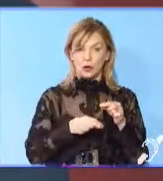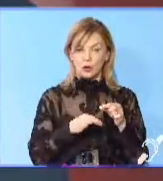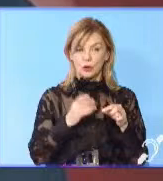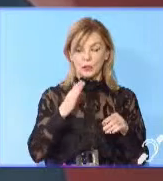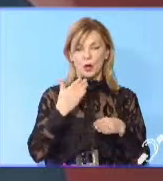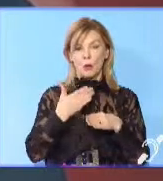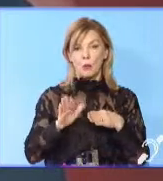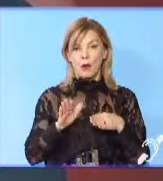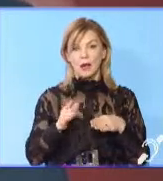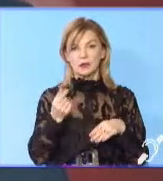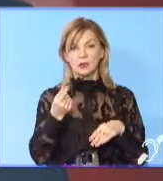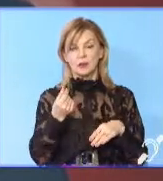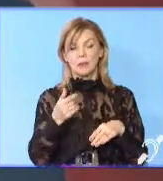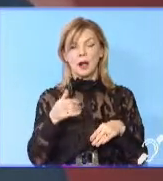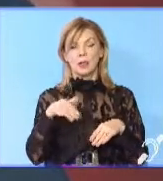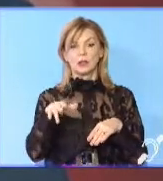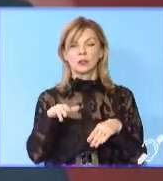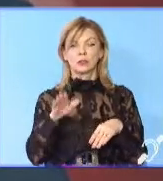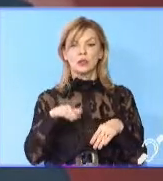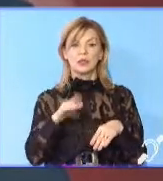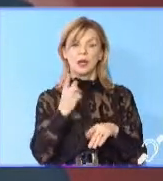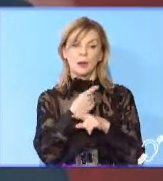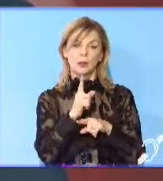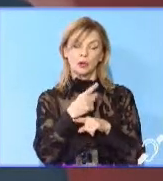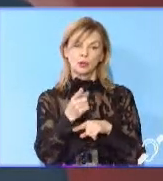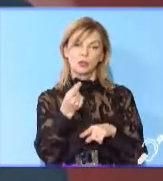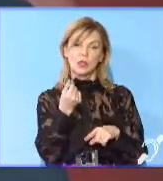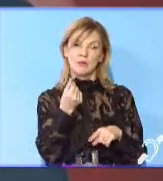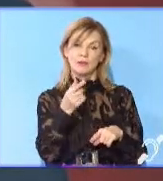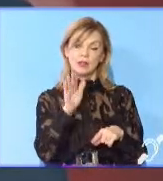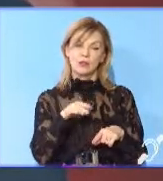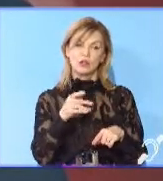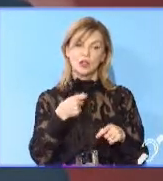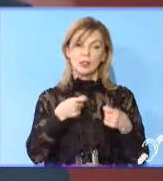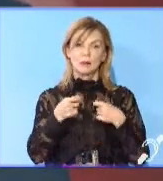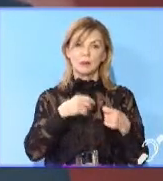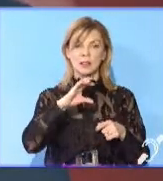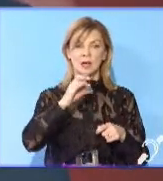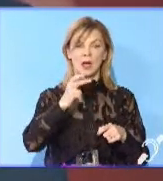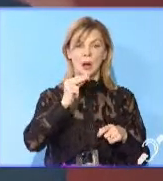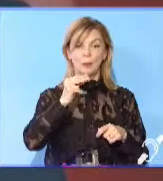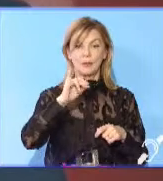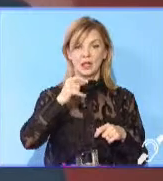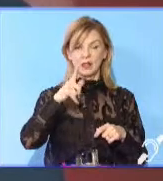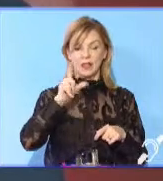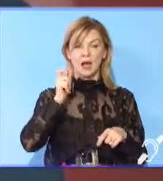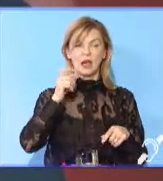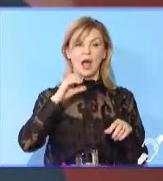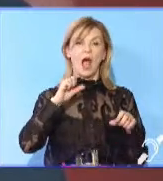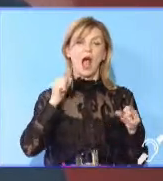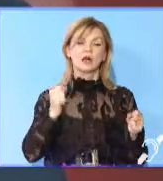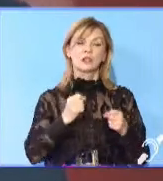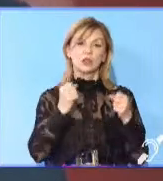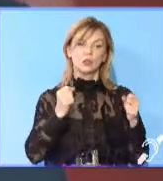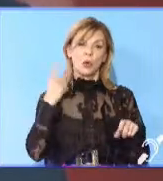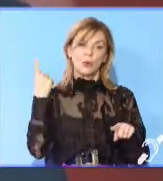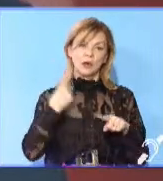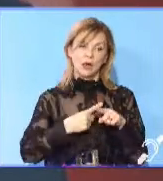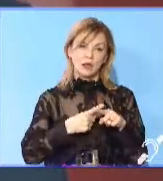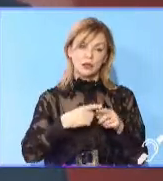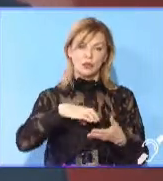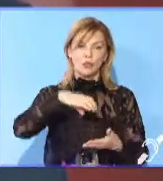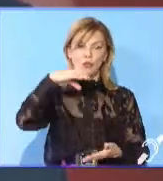din banii ducem în produsele financiare ale pieței de capital, acțiuni, obligațiuni, fonduri de